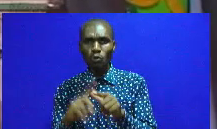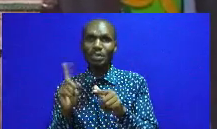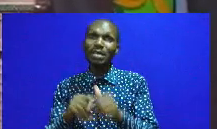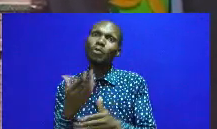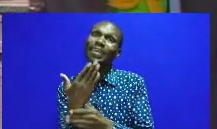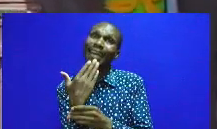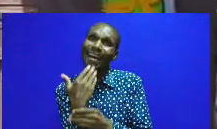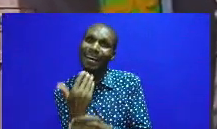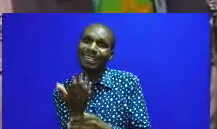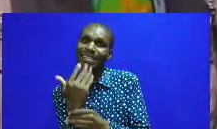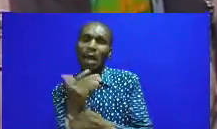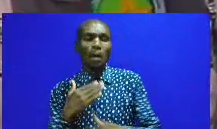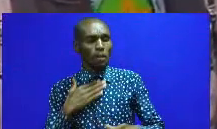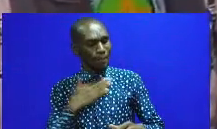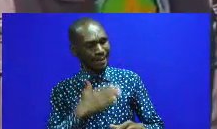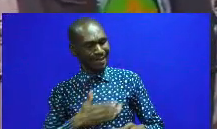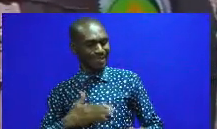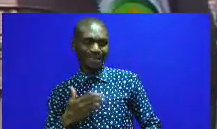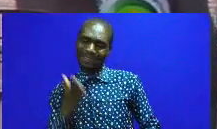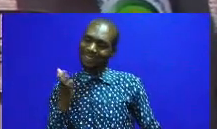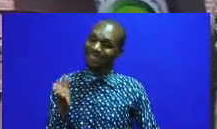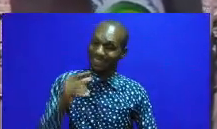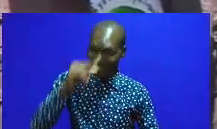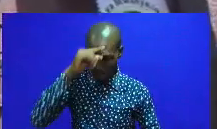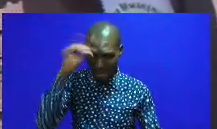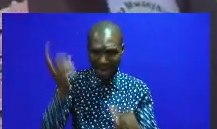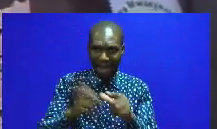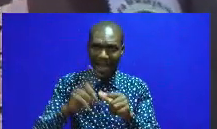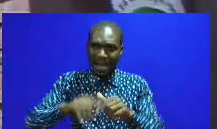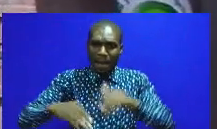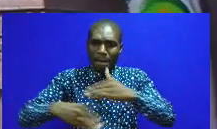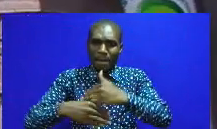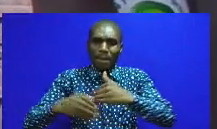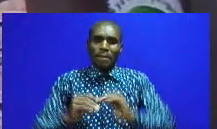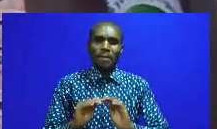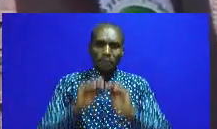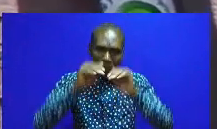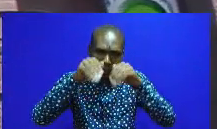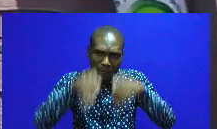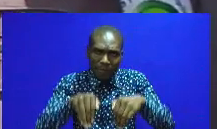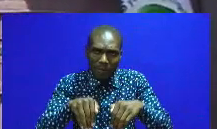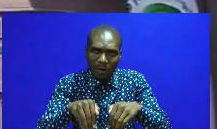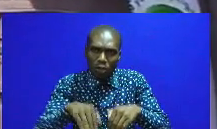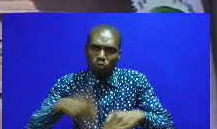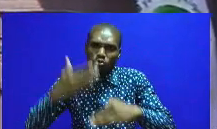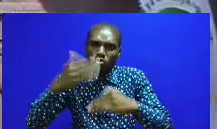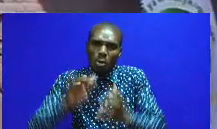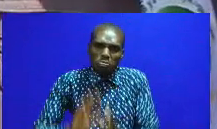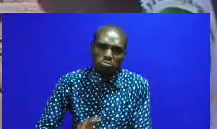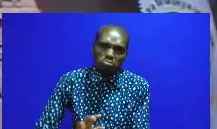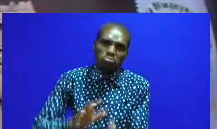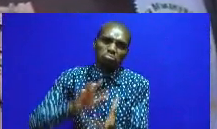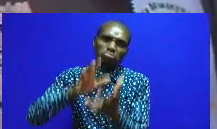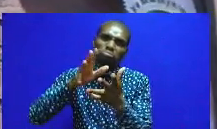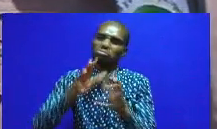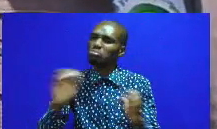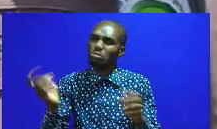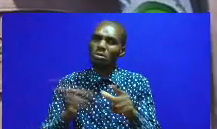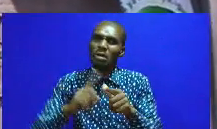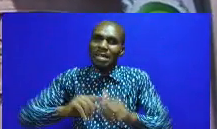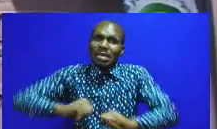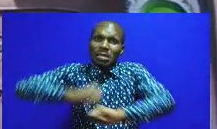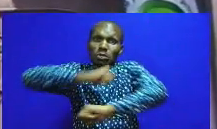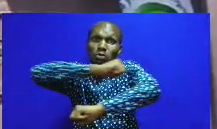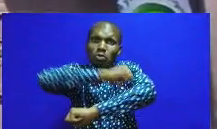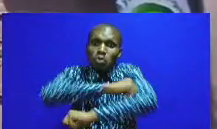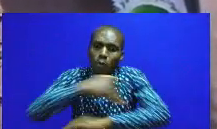sabaiga omora ancha serikali tobekere amatuta gaiga ingi toka ne tia matuta sukuru cheito